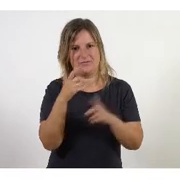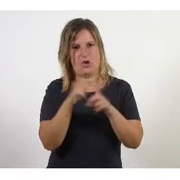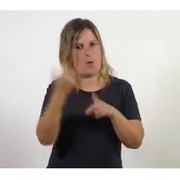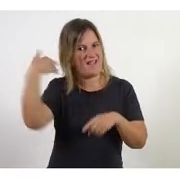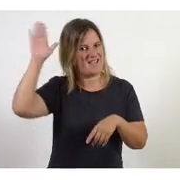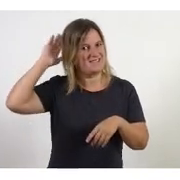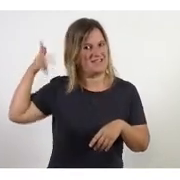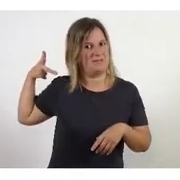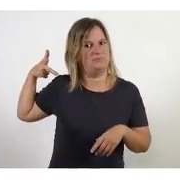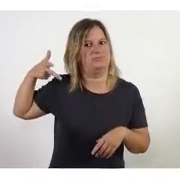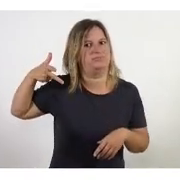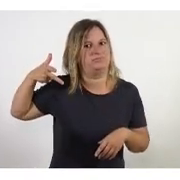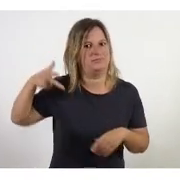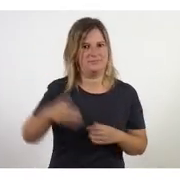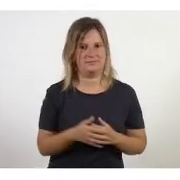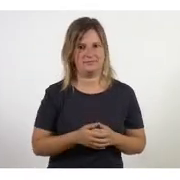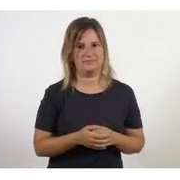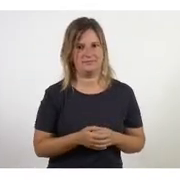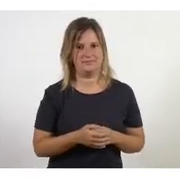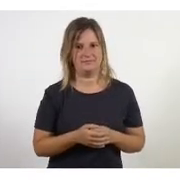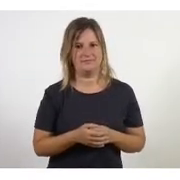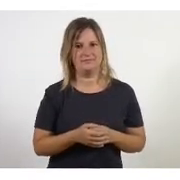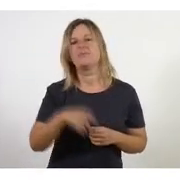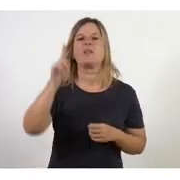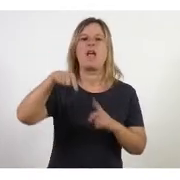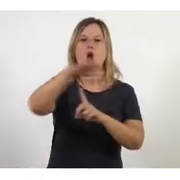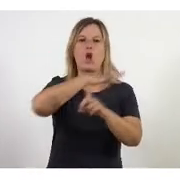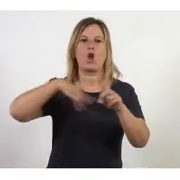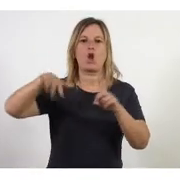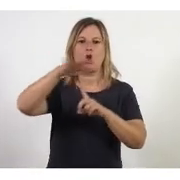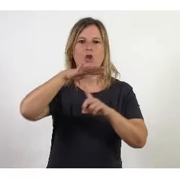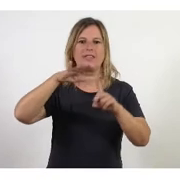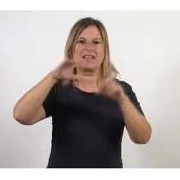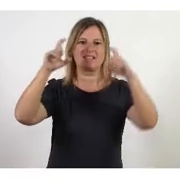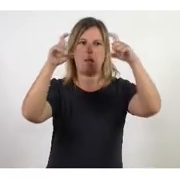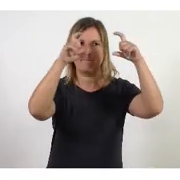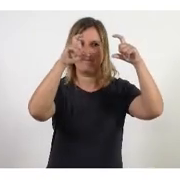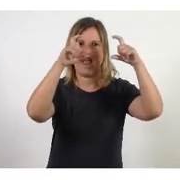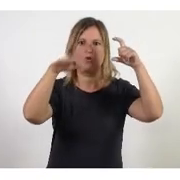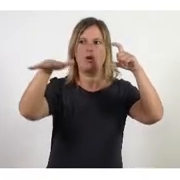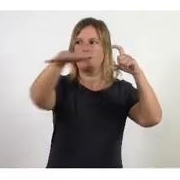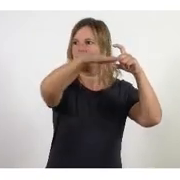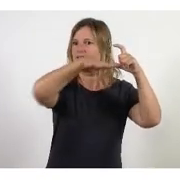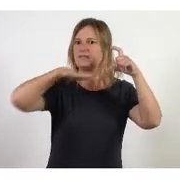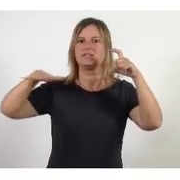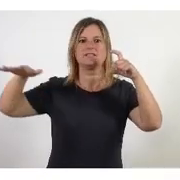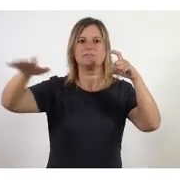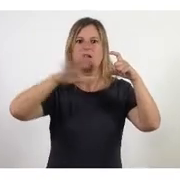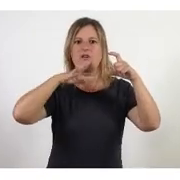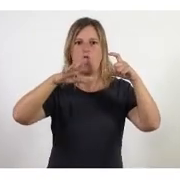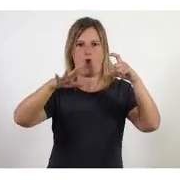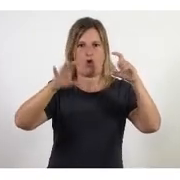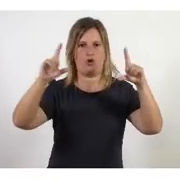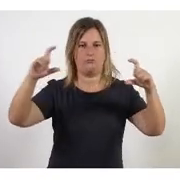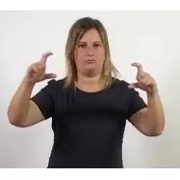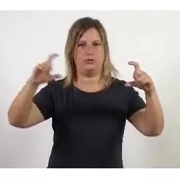de l'espieta, que dic jo. El plano de context és l'espai on està passant això que estic explicant.